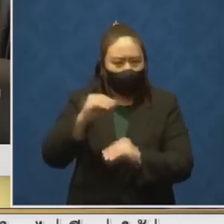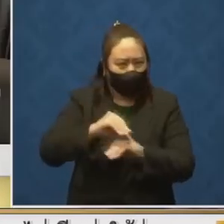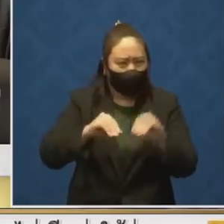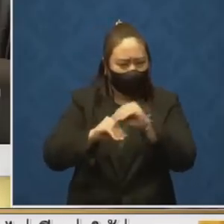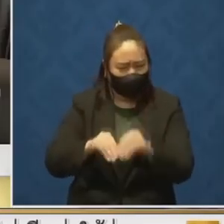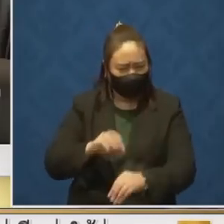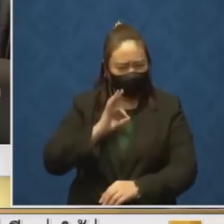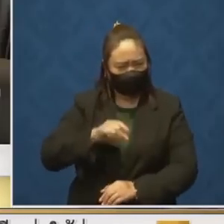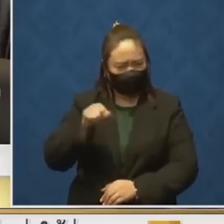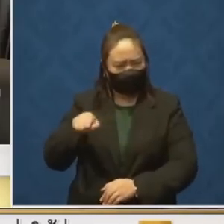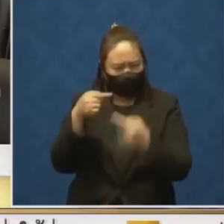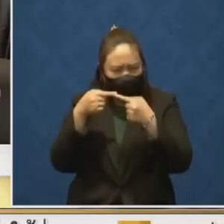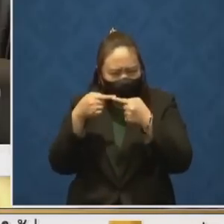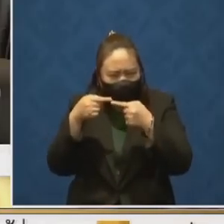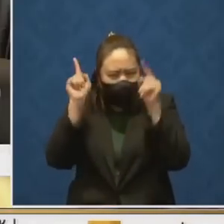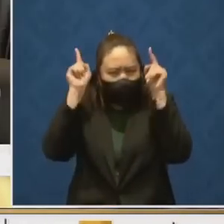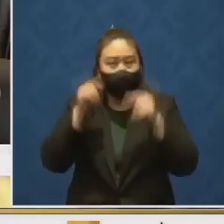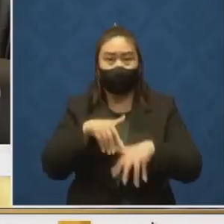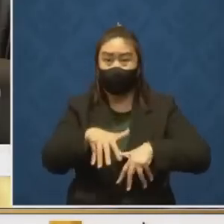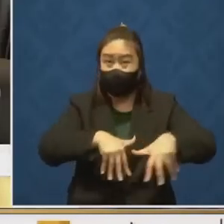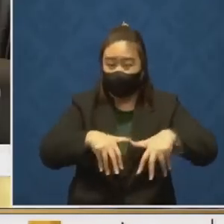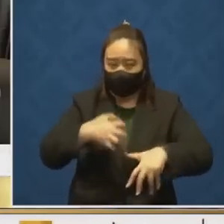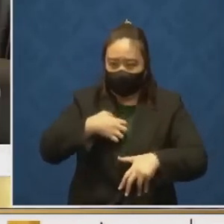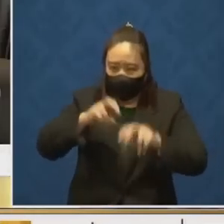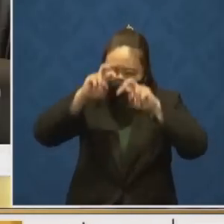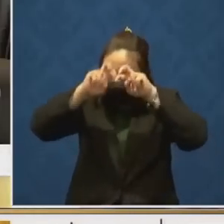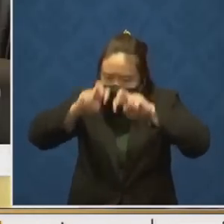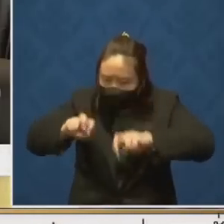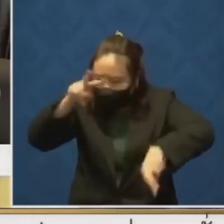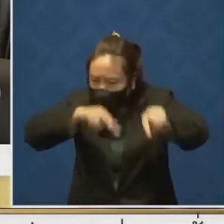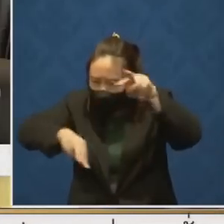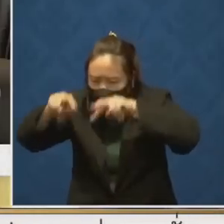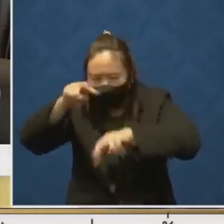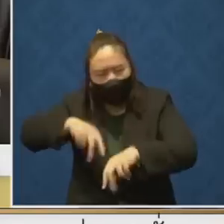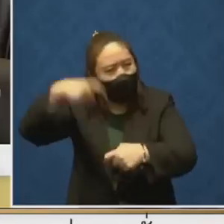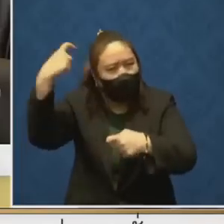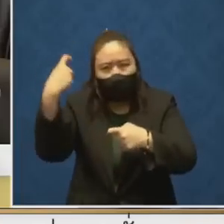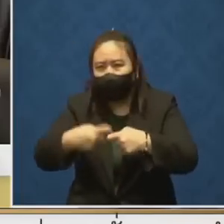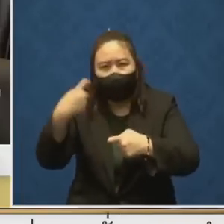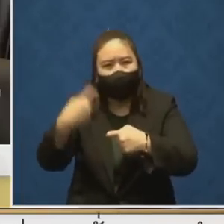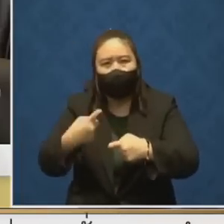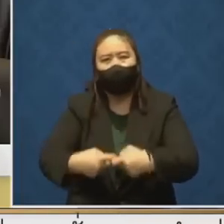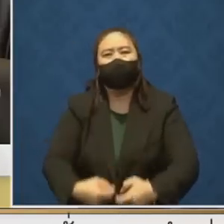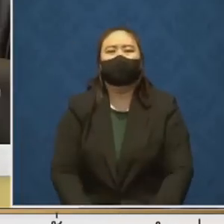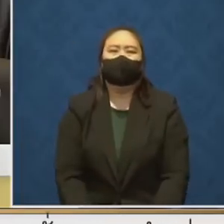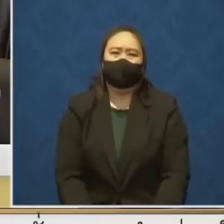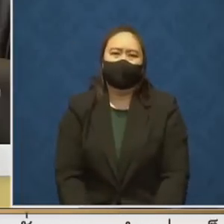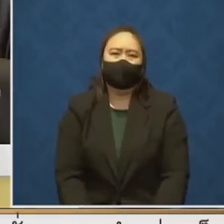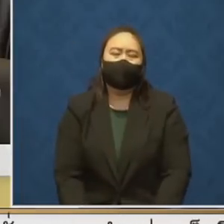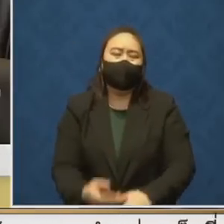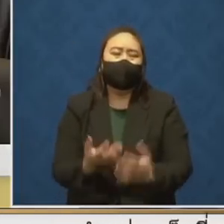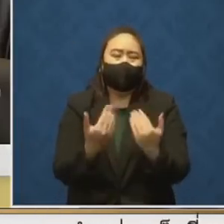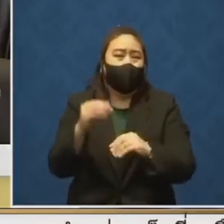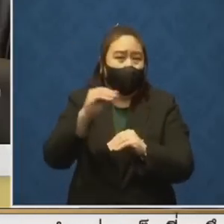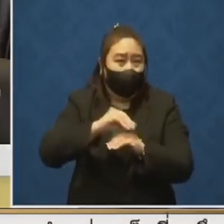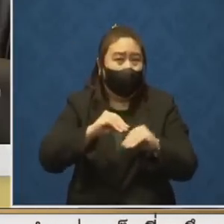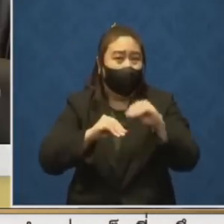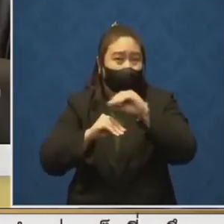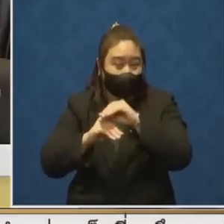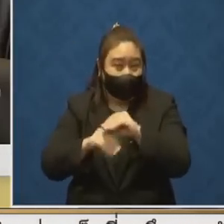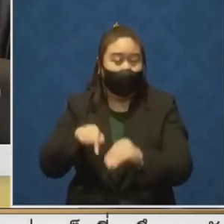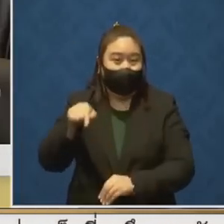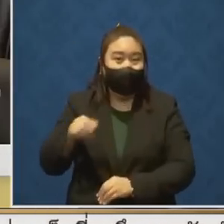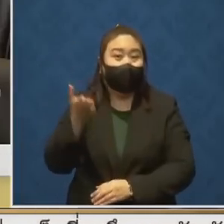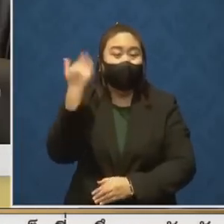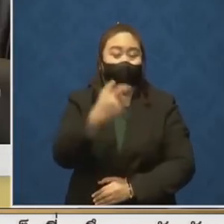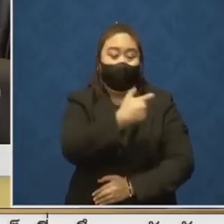ุทยาลลชภ